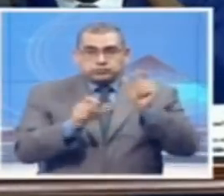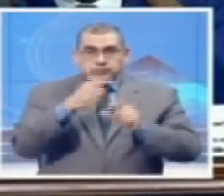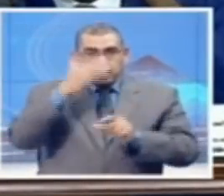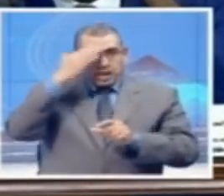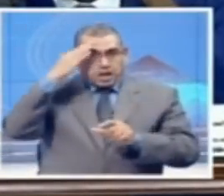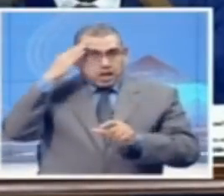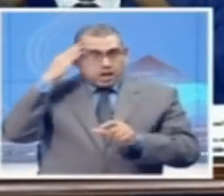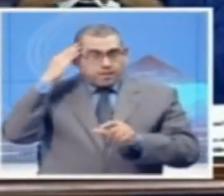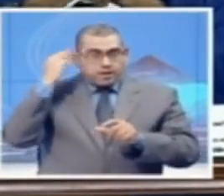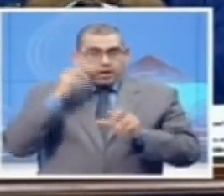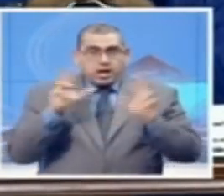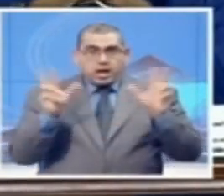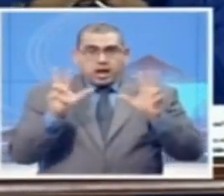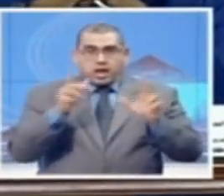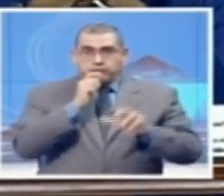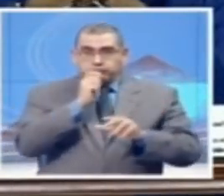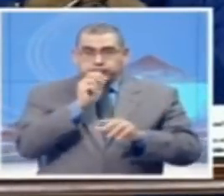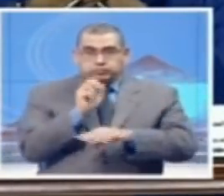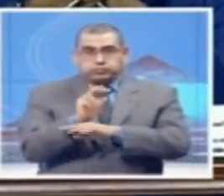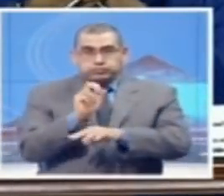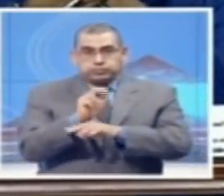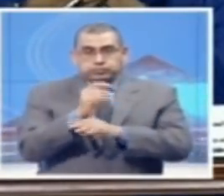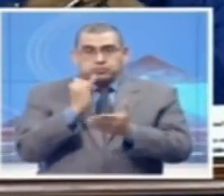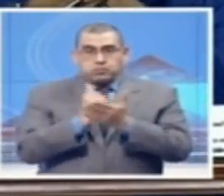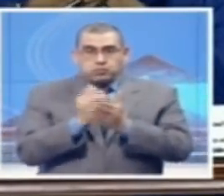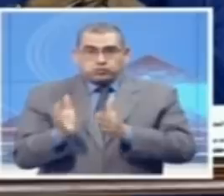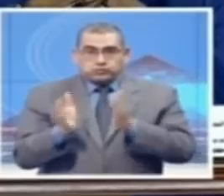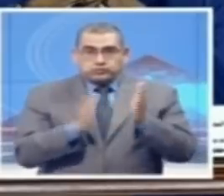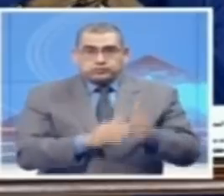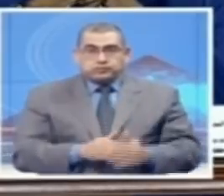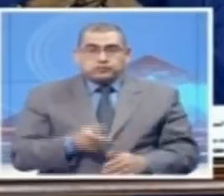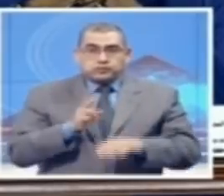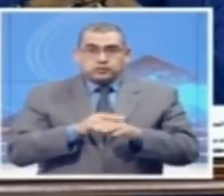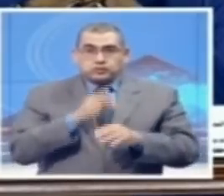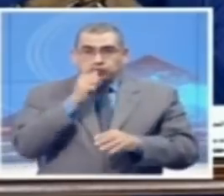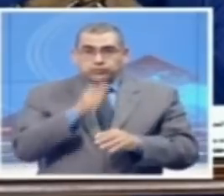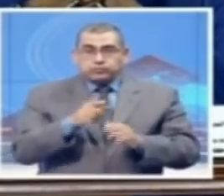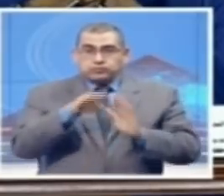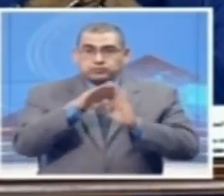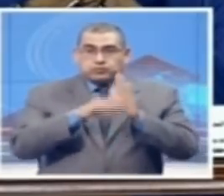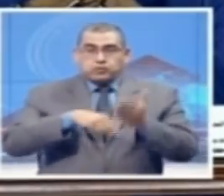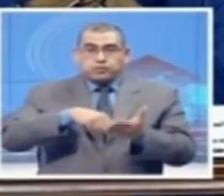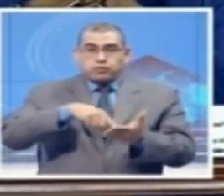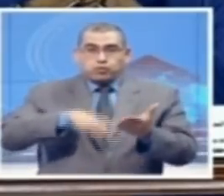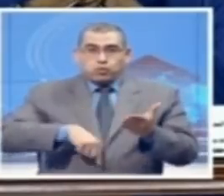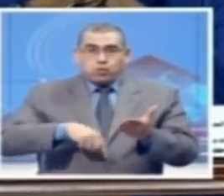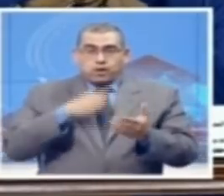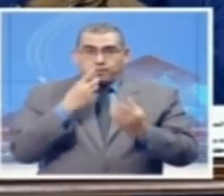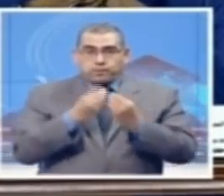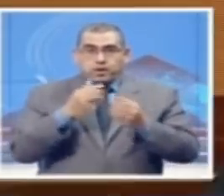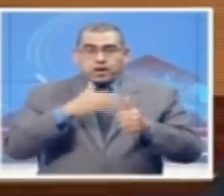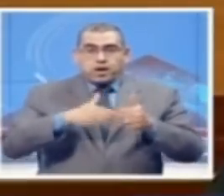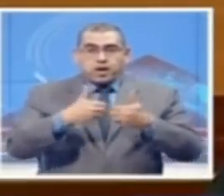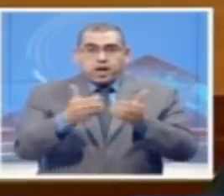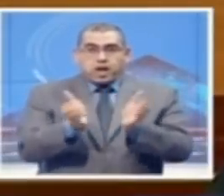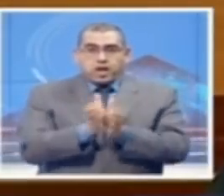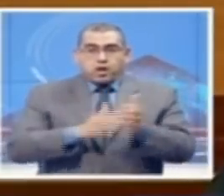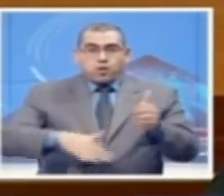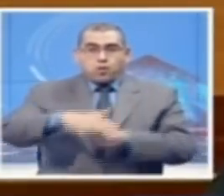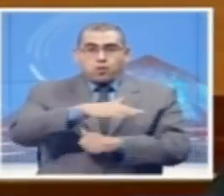خبراء وأساتذة الإعلام المتخصصين، ثم بمقتضى بروتوكول مع الهيئة الوطنية